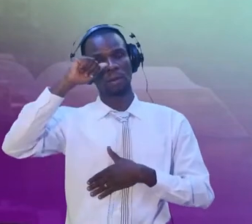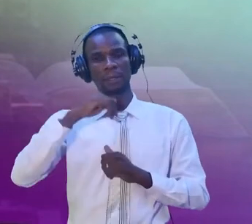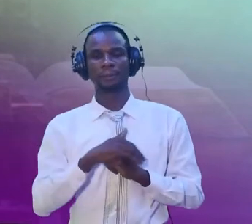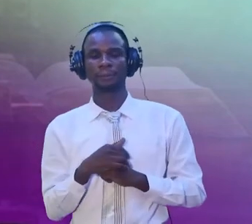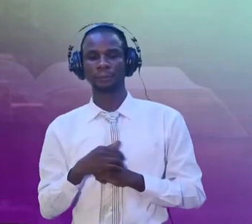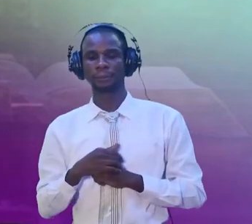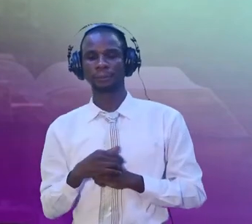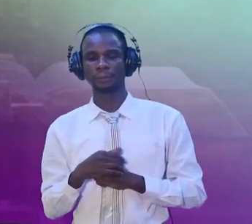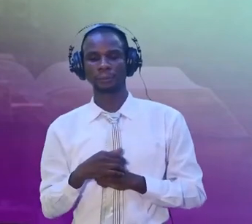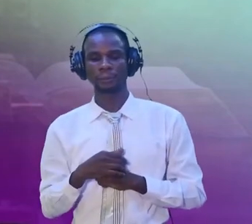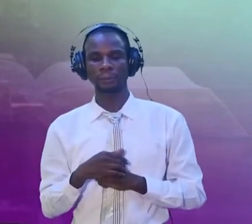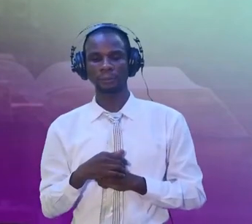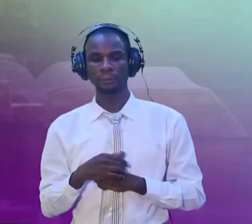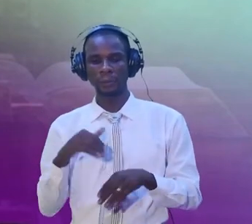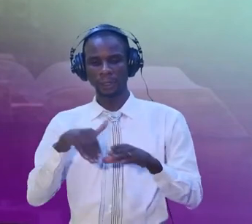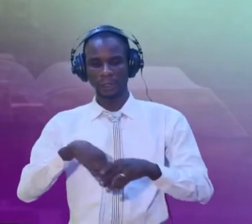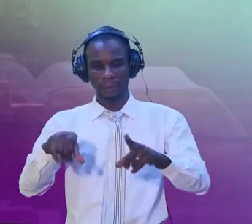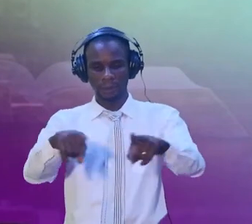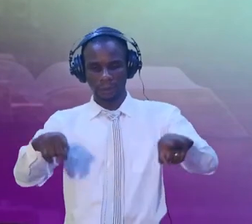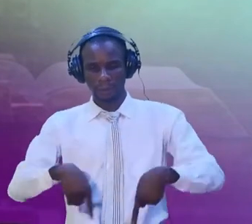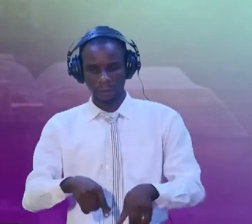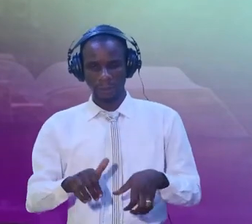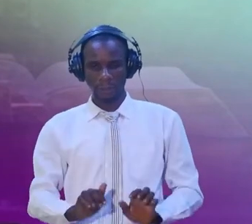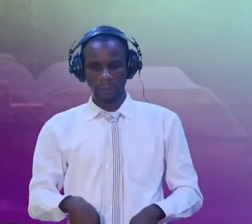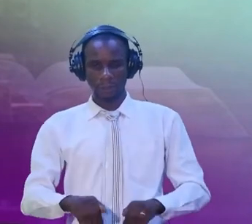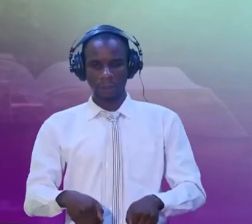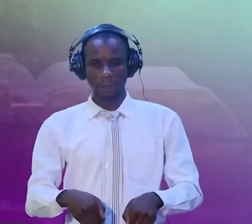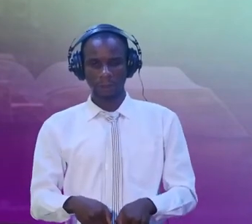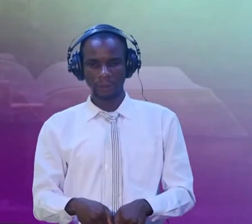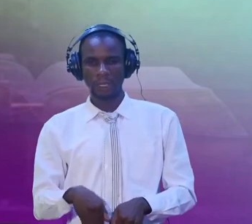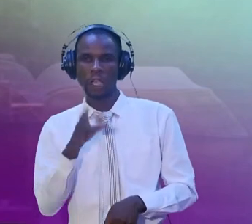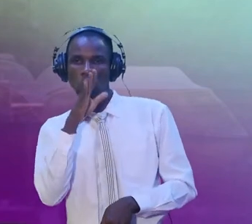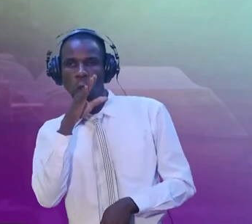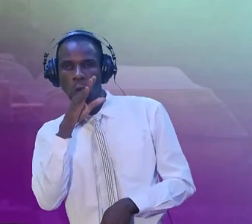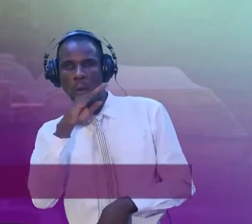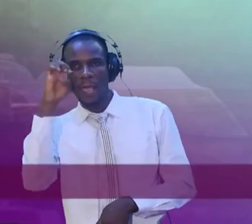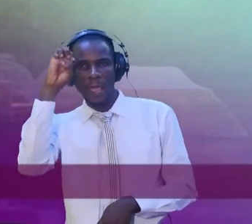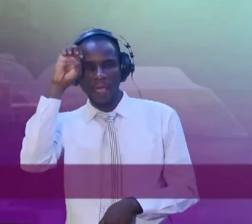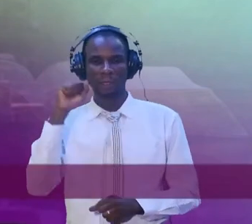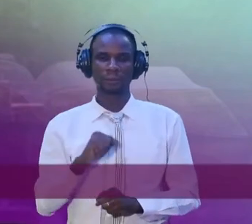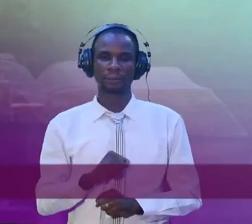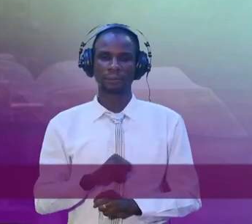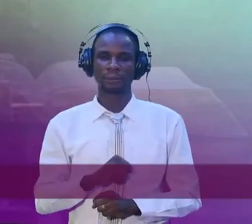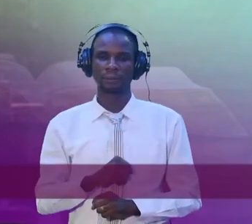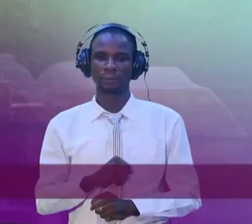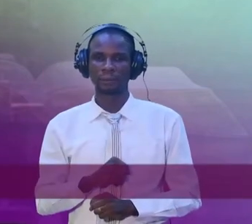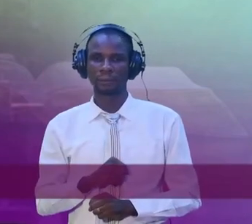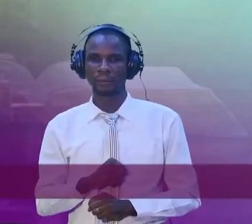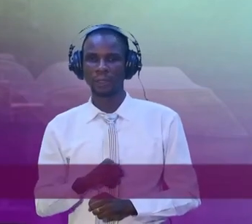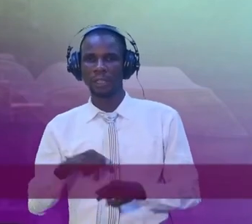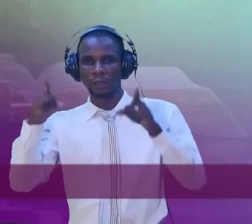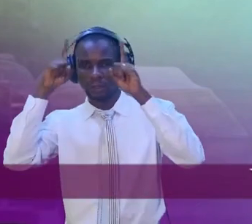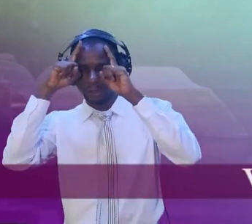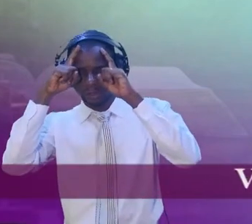imani hiyo inatoka kwa shetani mwenyewe. Katika shamba la Edeni, bustani wa Edeni, shetani